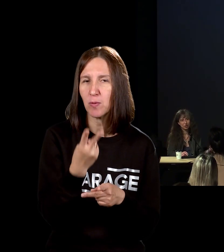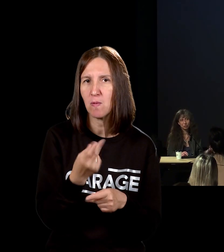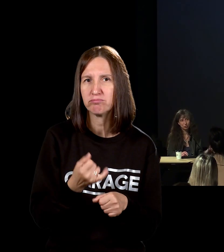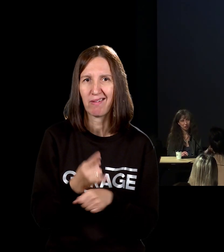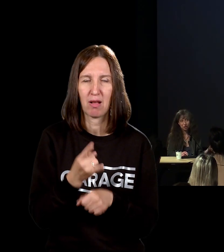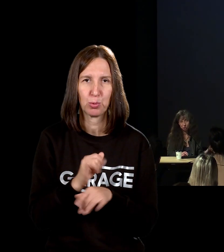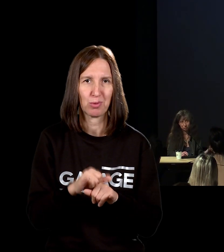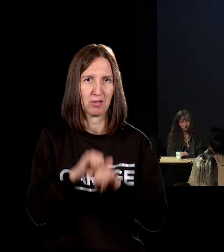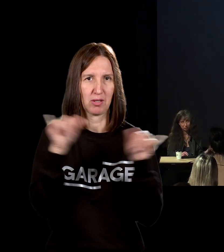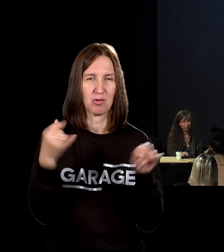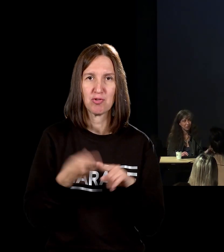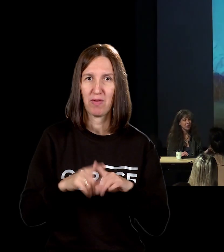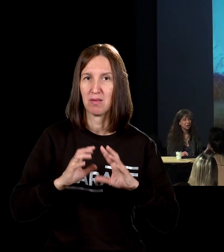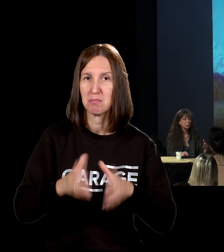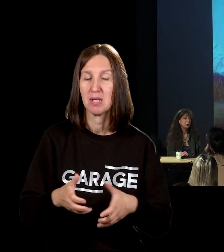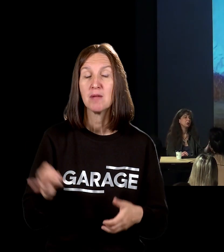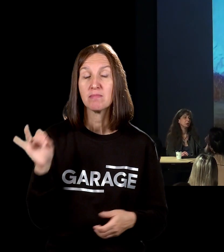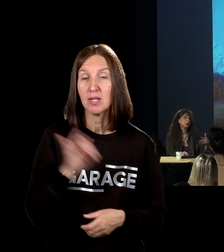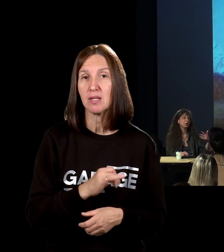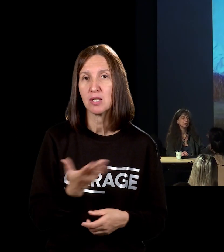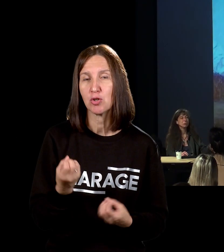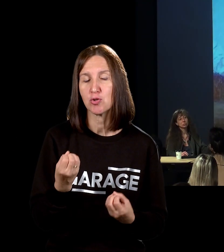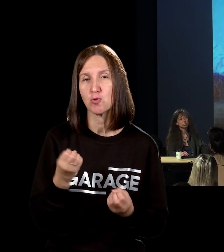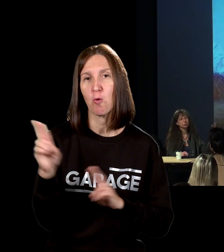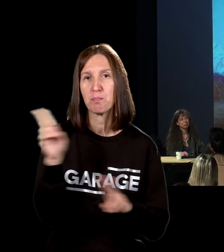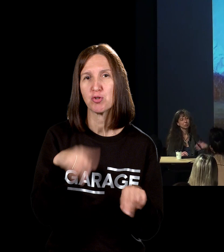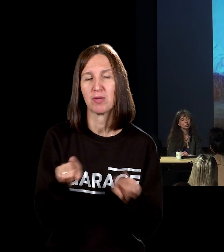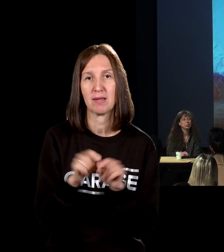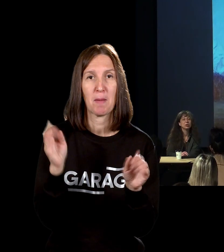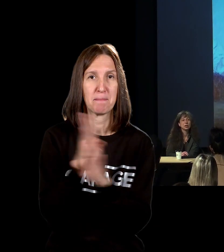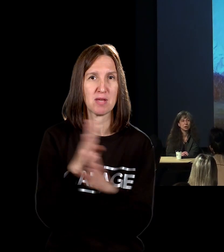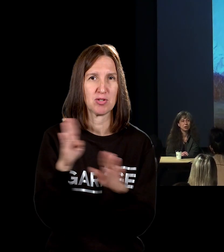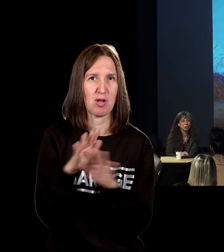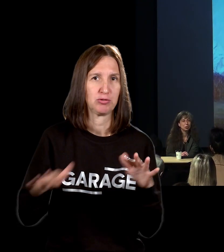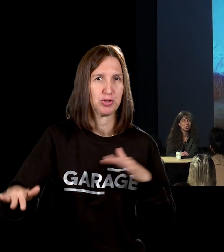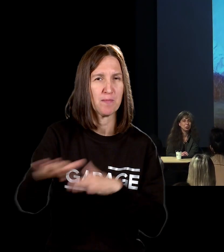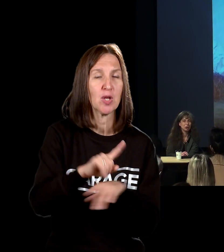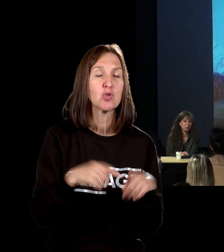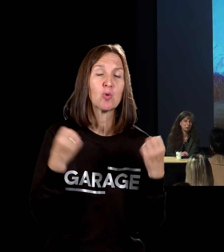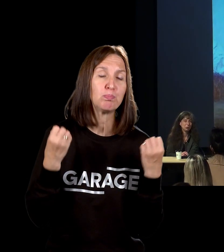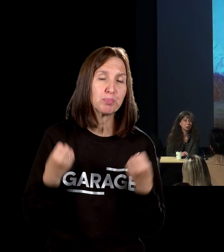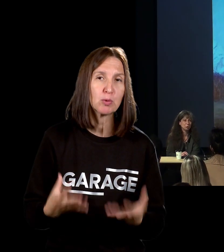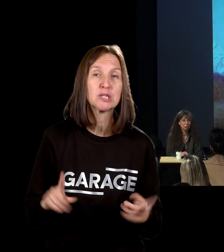будет карикатурой и кичем в этом мире. И пишут вот такие вот пейзажи, да,